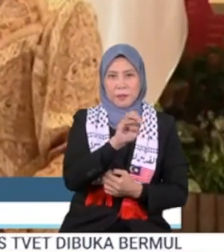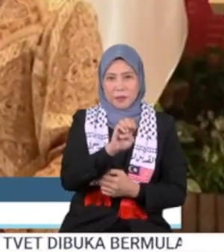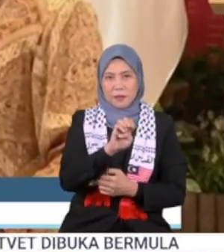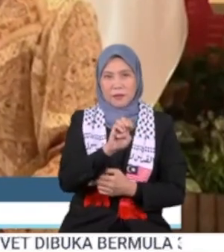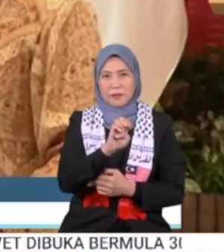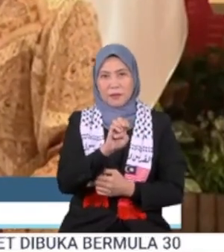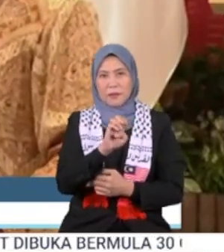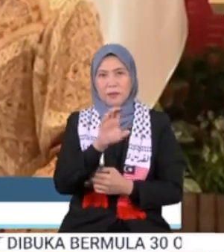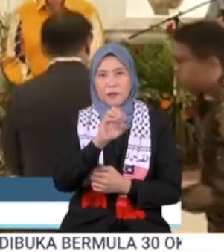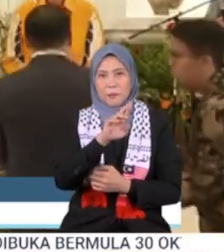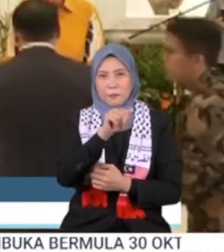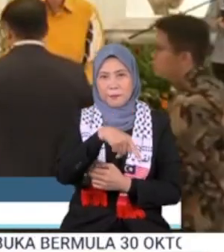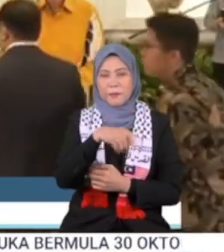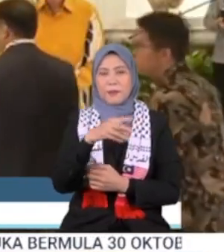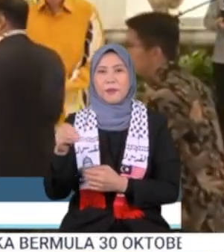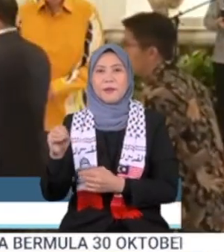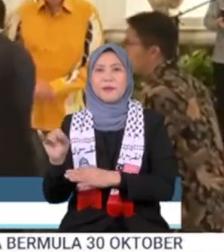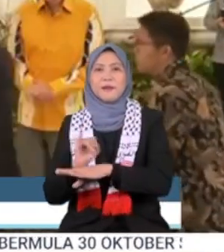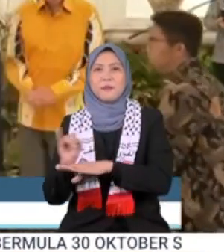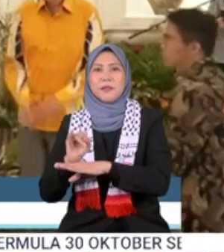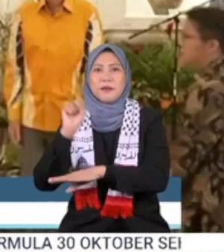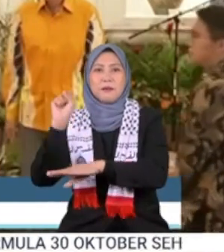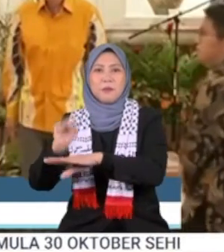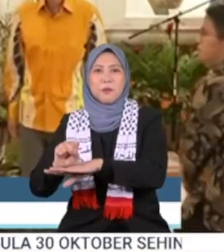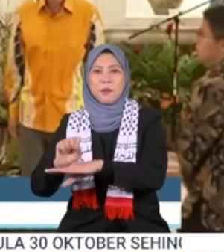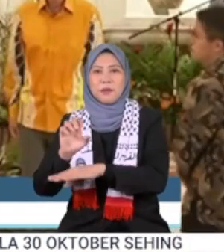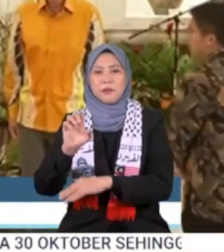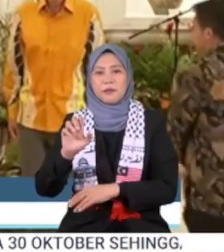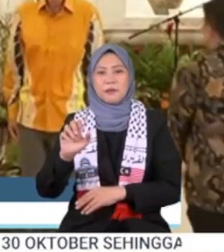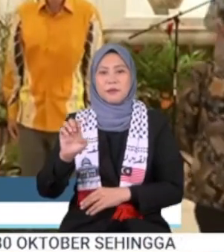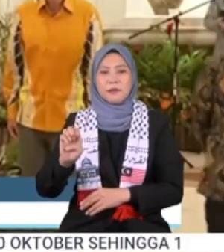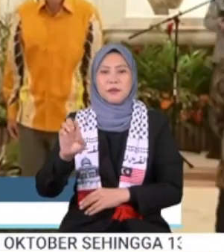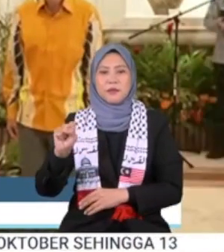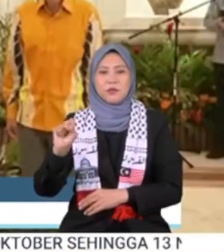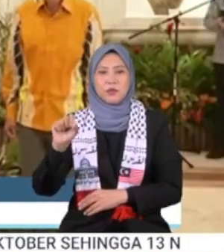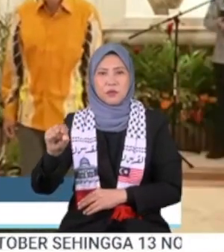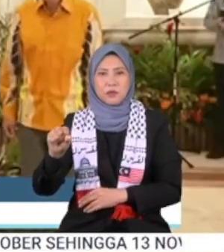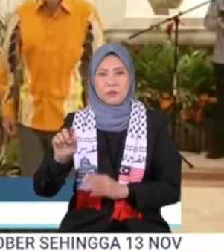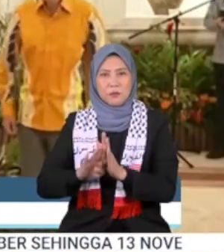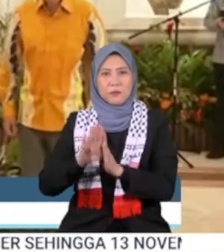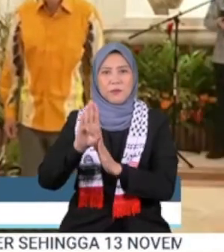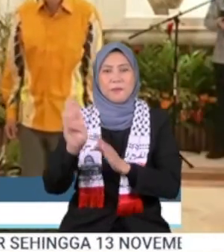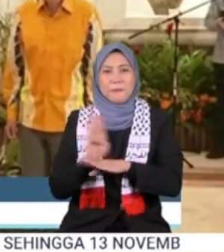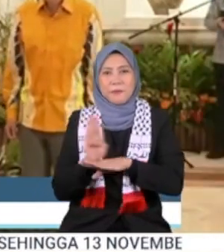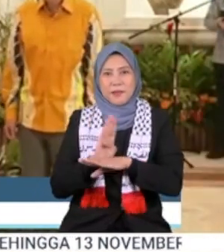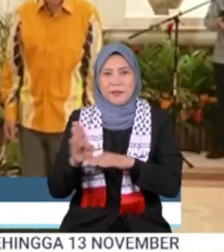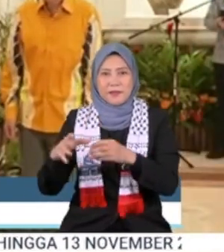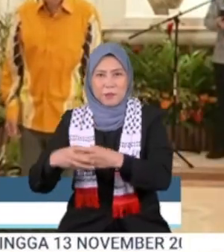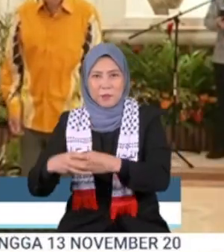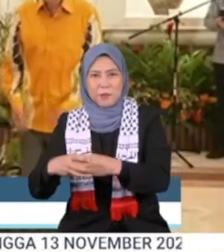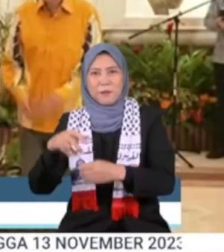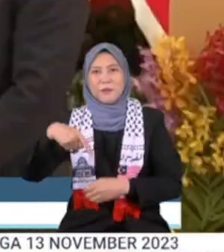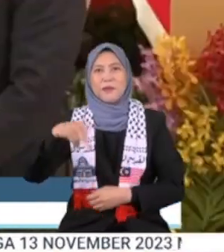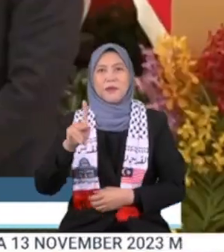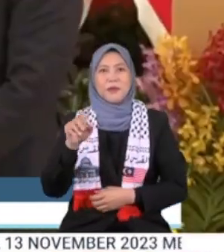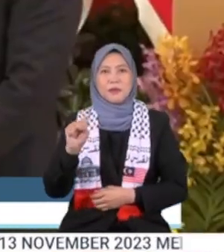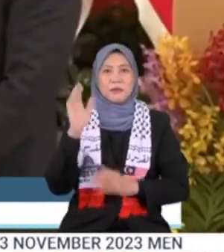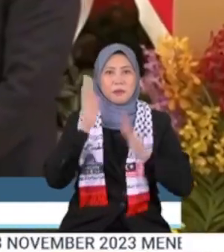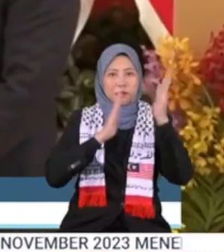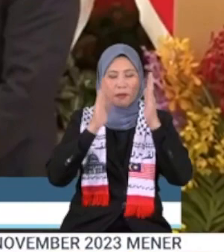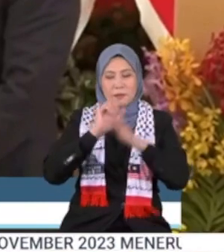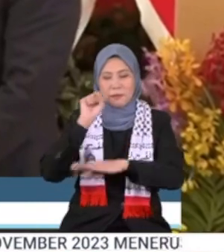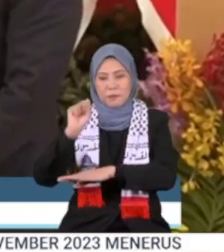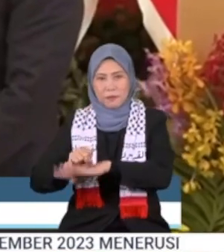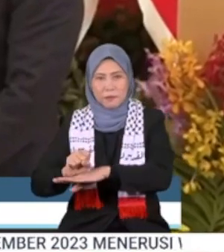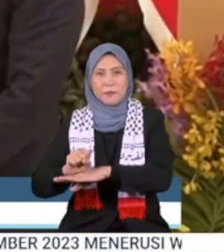Malaysia SM cop dan enterprise Singapore esg mengenai pembangunan perusahaan kecil dan sederhana PKS Malaysia